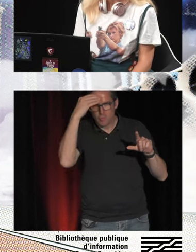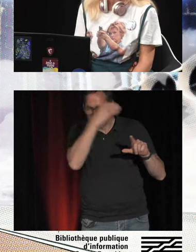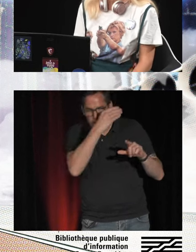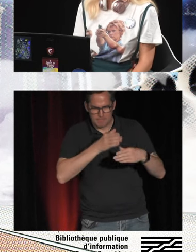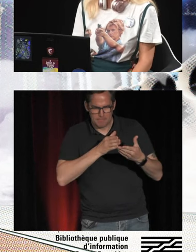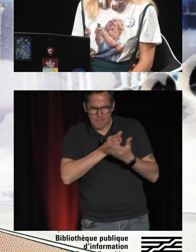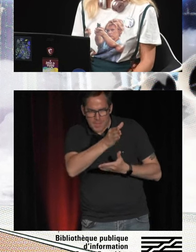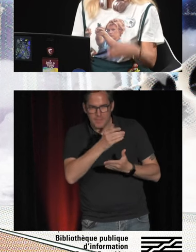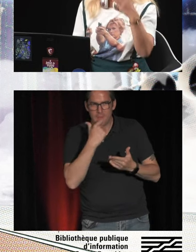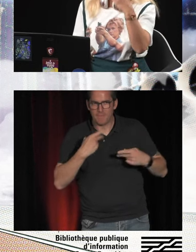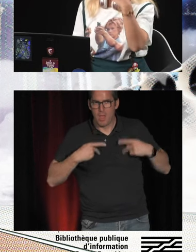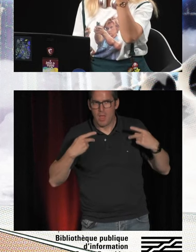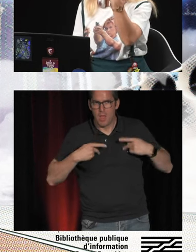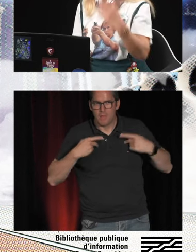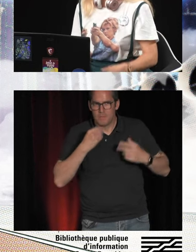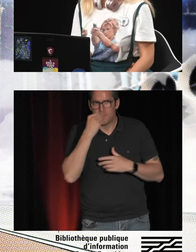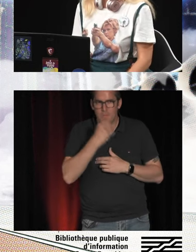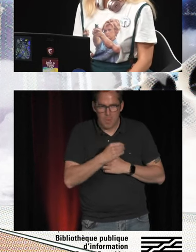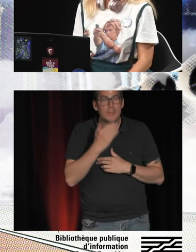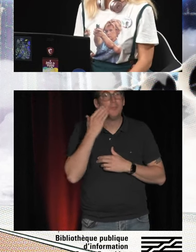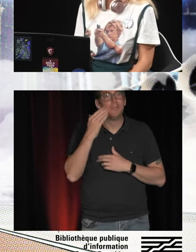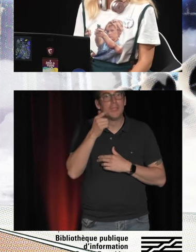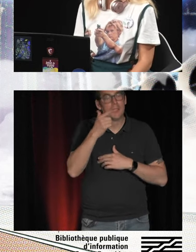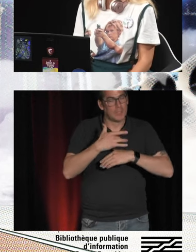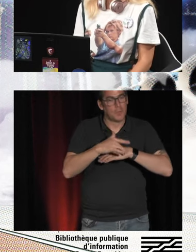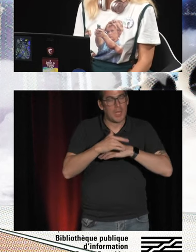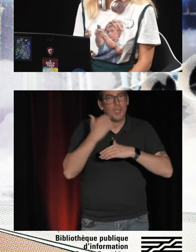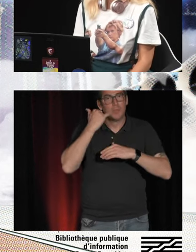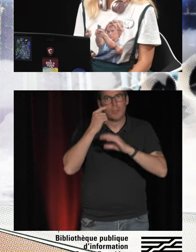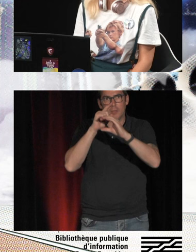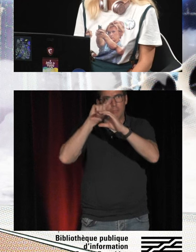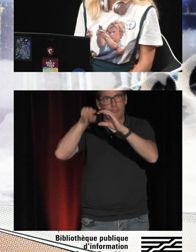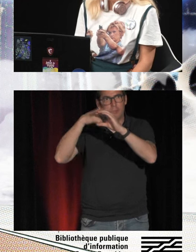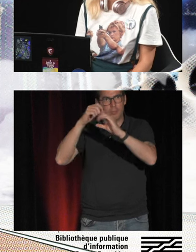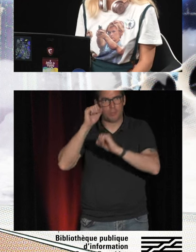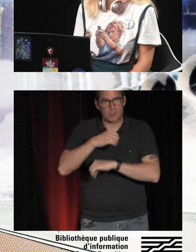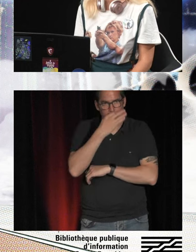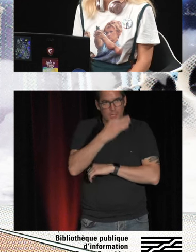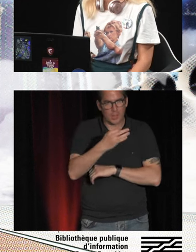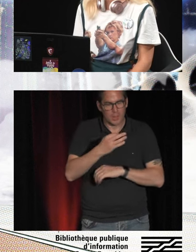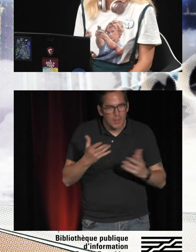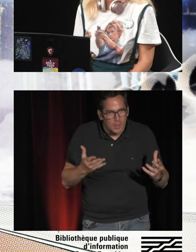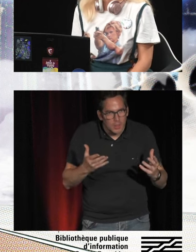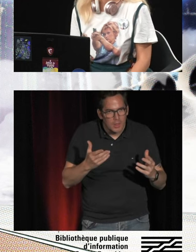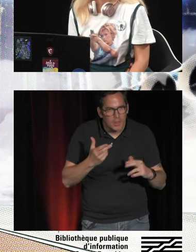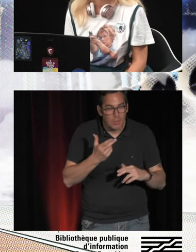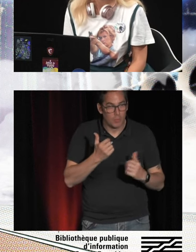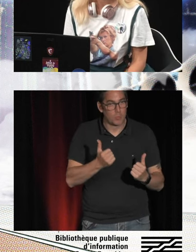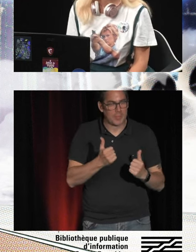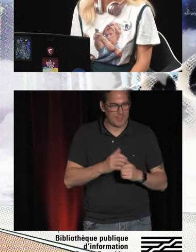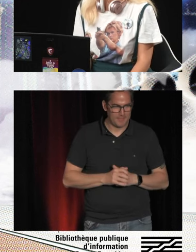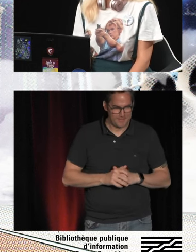à l'accident. Bah, sur le temps de l'animation, si vous êtes trop en retard, vous pouvez vous faire time-out et mourir. C'est super.